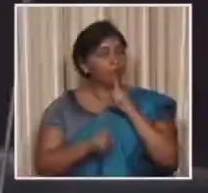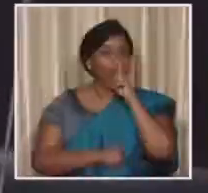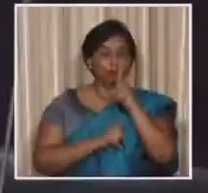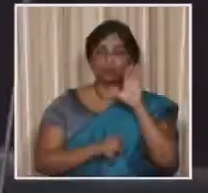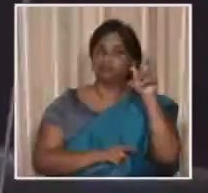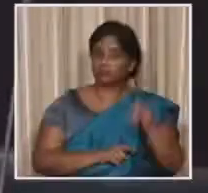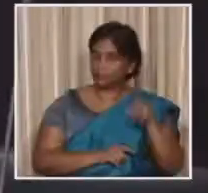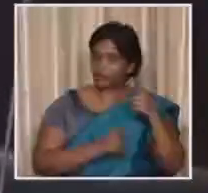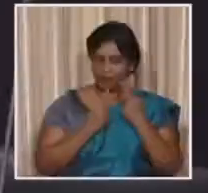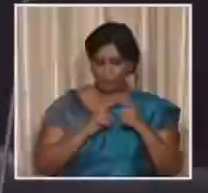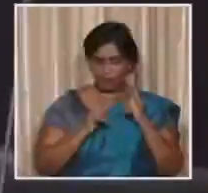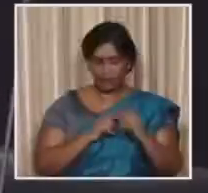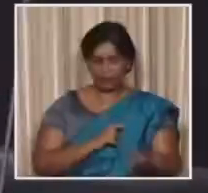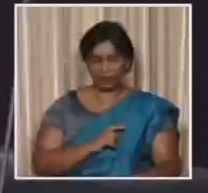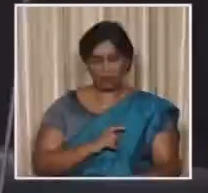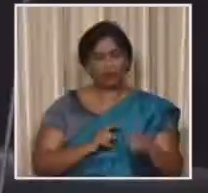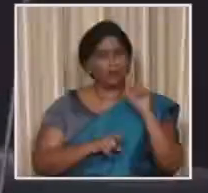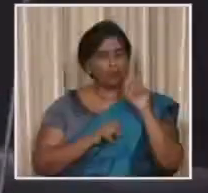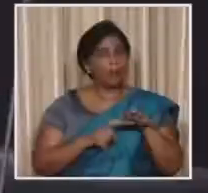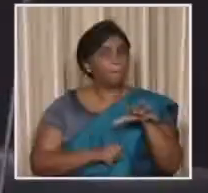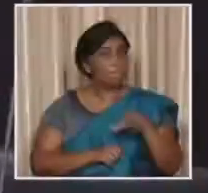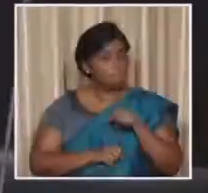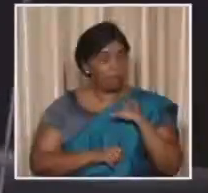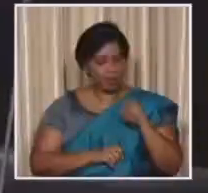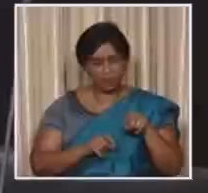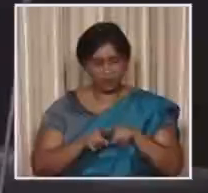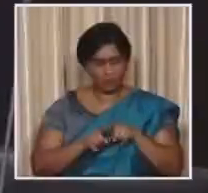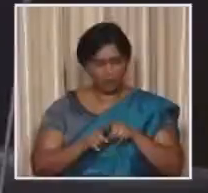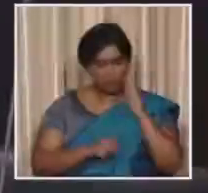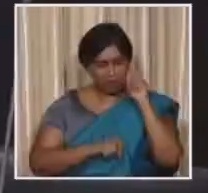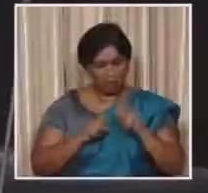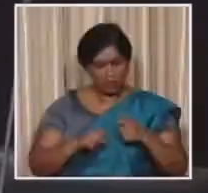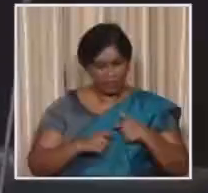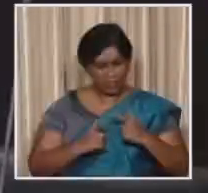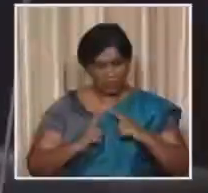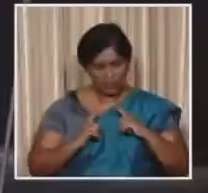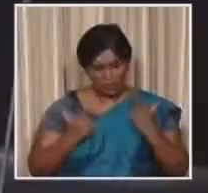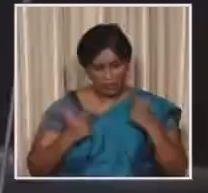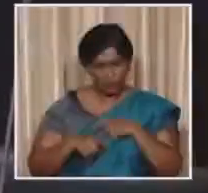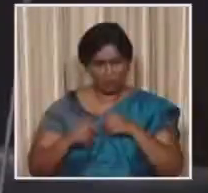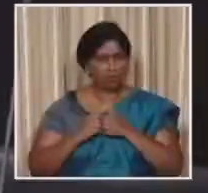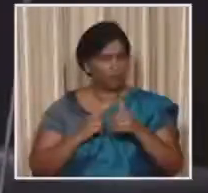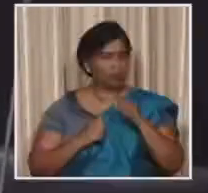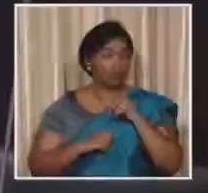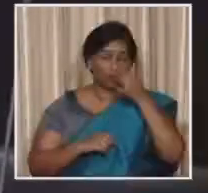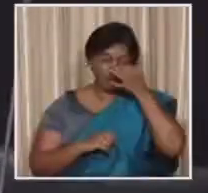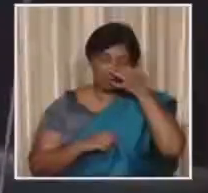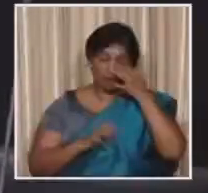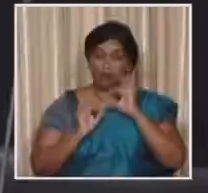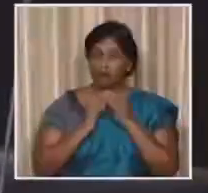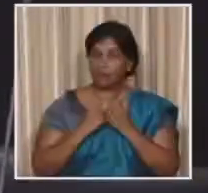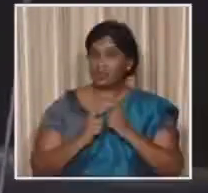කියාගන්න විවිධ පාර්ශවත් පාවිච්චි කරන දේ තුළින් මිනිස්සුන්ගේ මනුස්ස ජීවිත ඒ අයගේ පවුල්